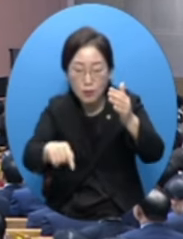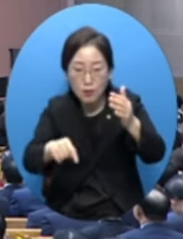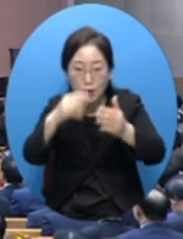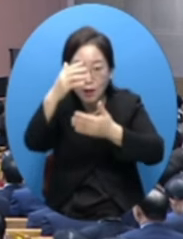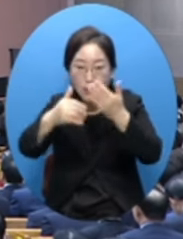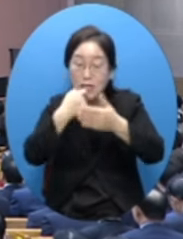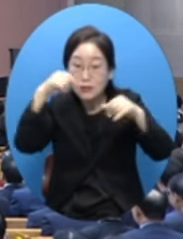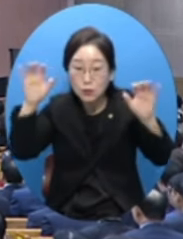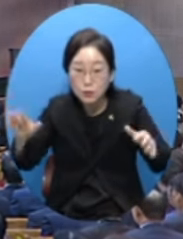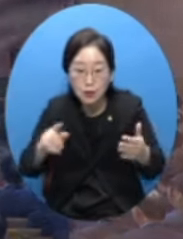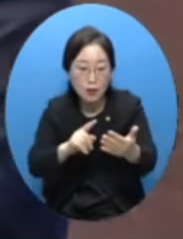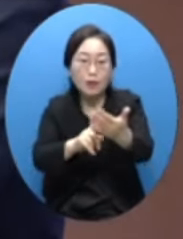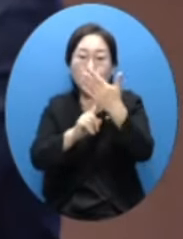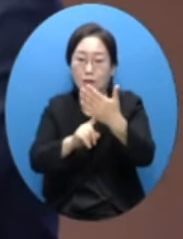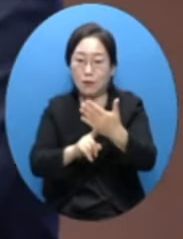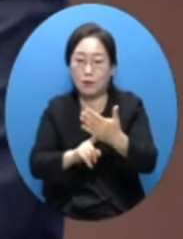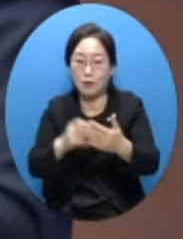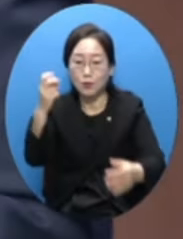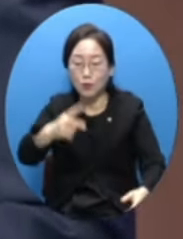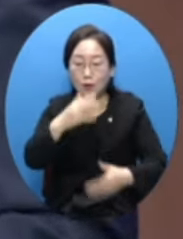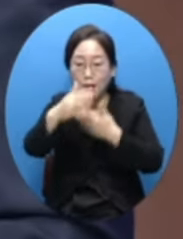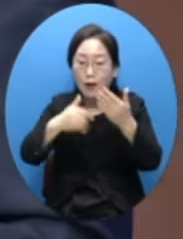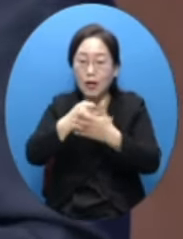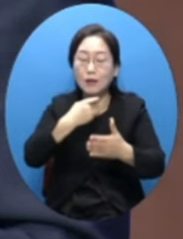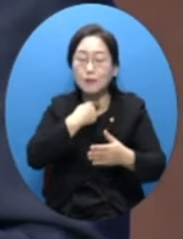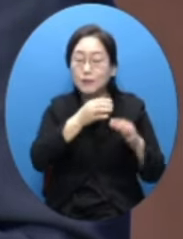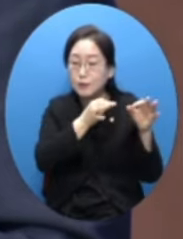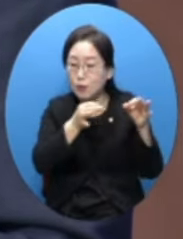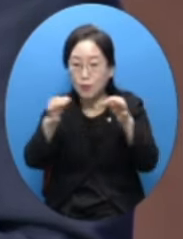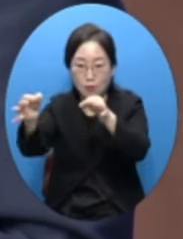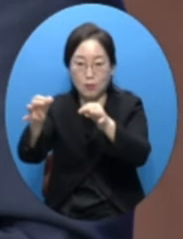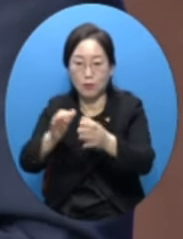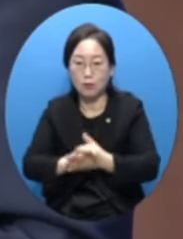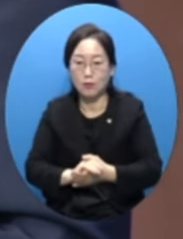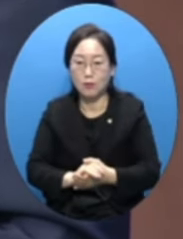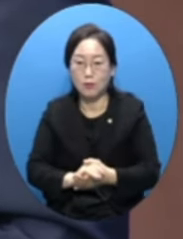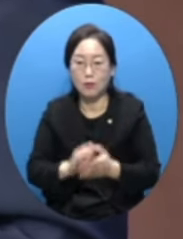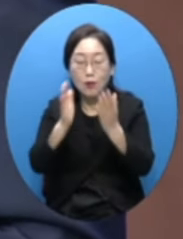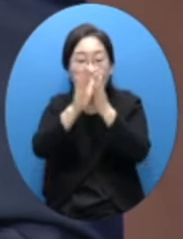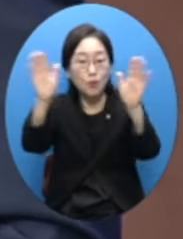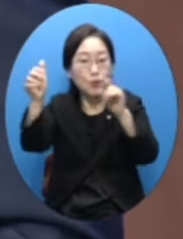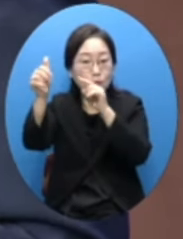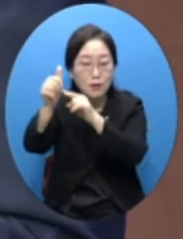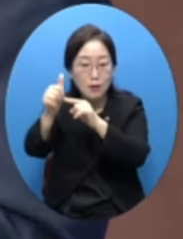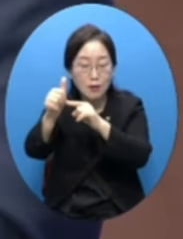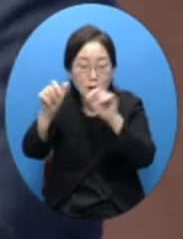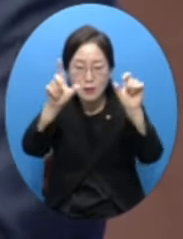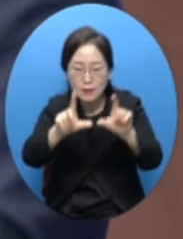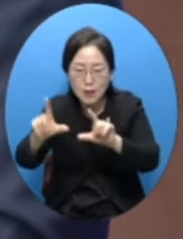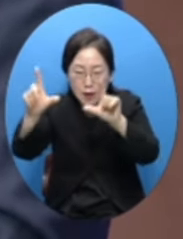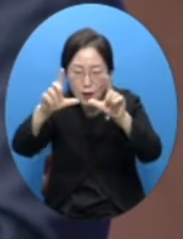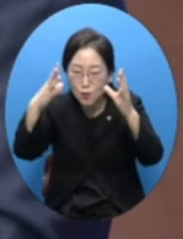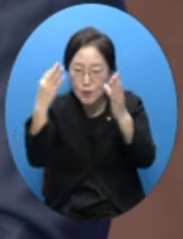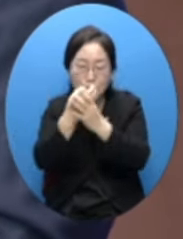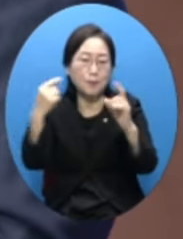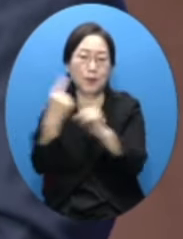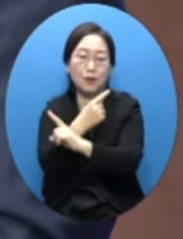나타났습니다. 그리고 하나님의 음성을 들려주었습니다. 모세의 삶의 전환점은